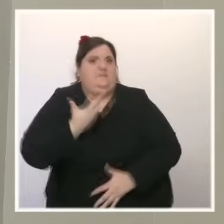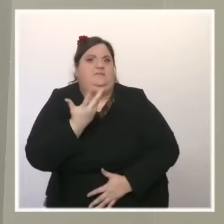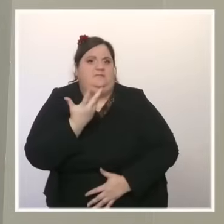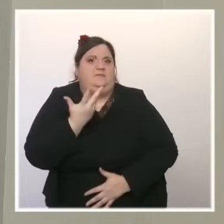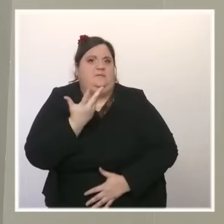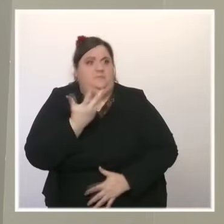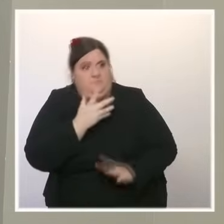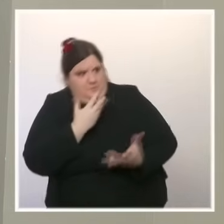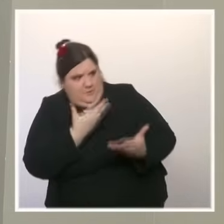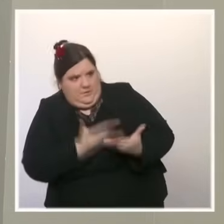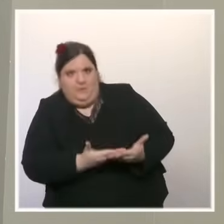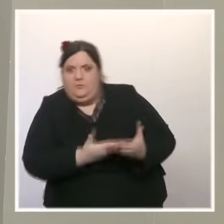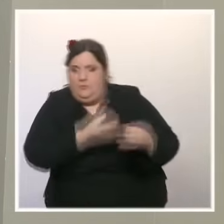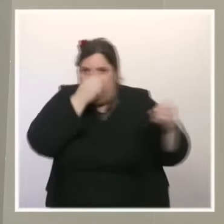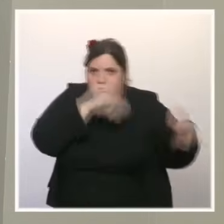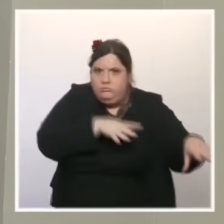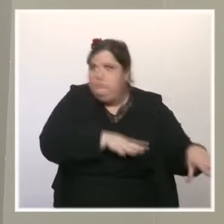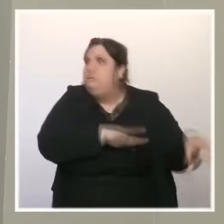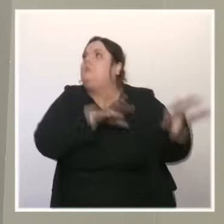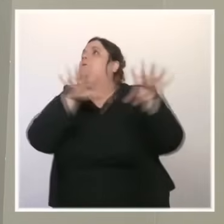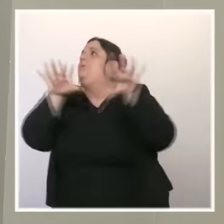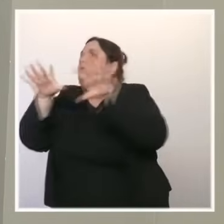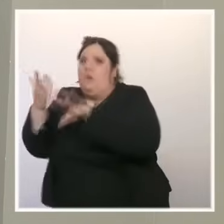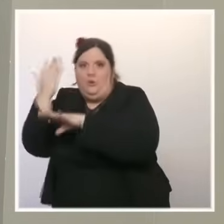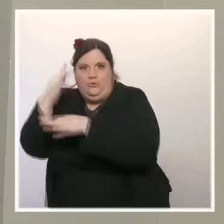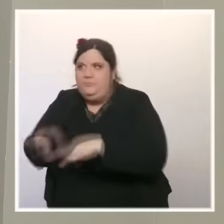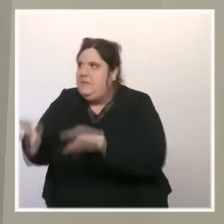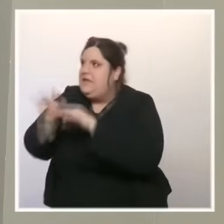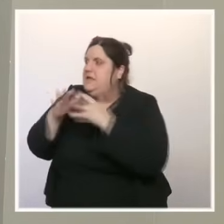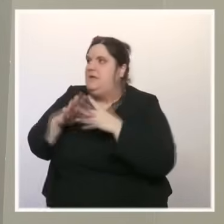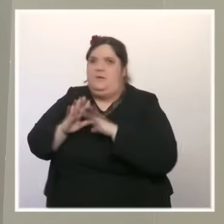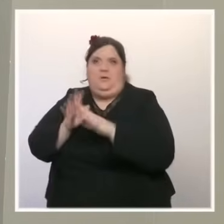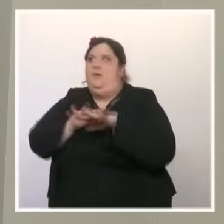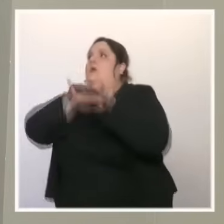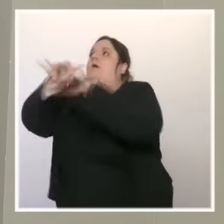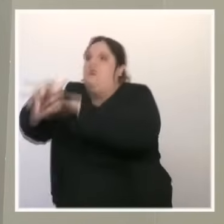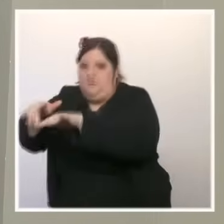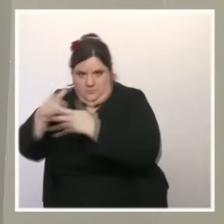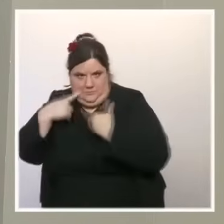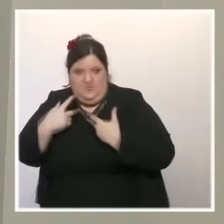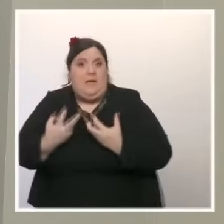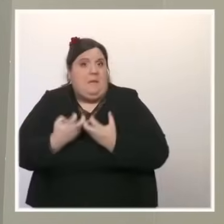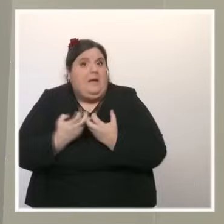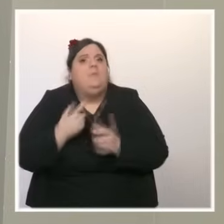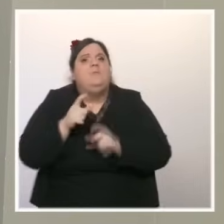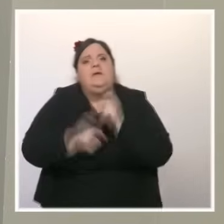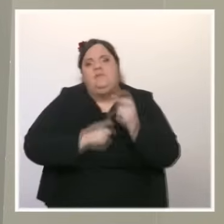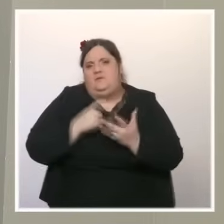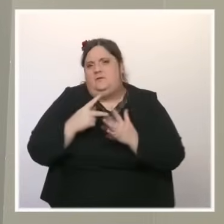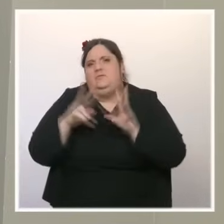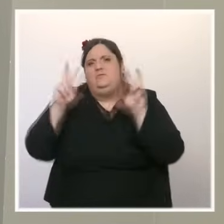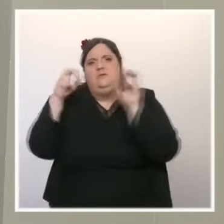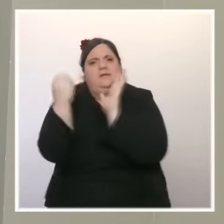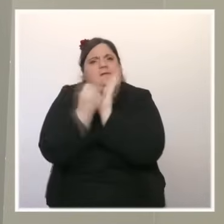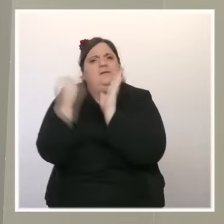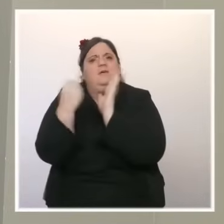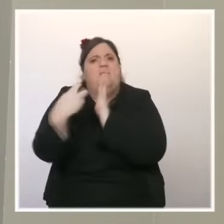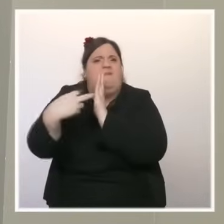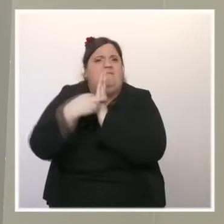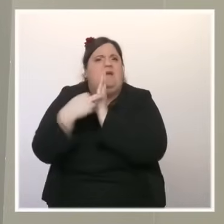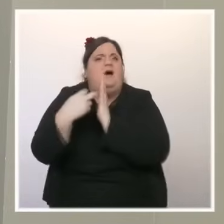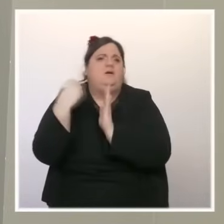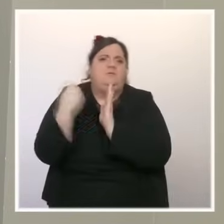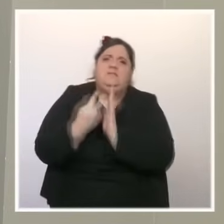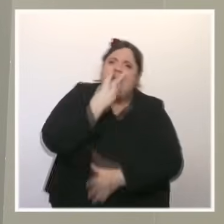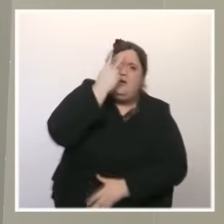qui ont obtenu le visa, qui s'appelle visa talent chercheur, vont pouvoir sortir de Gaza avec leur